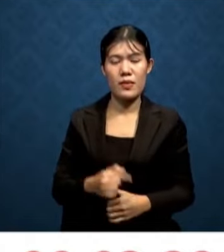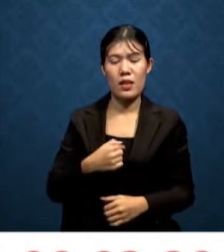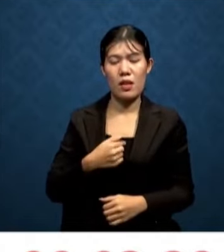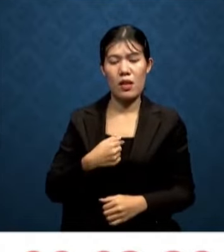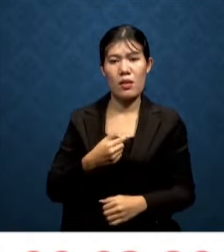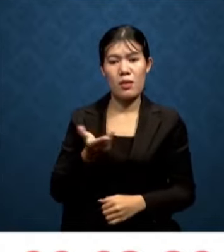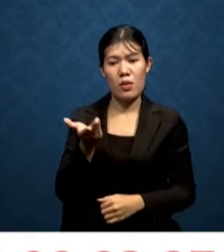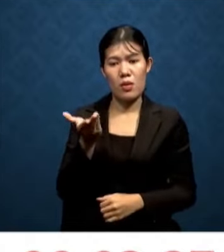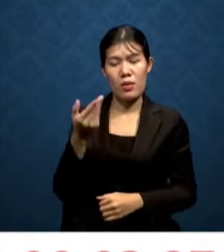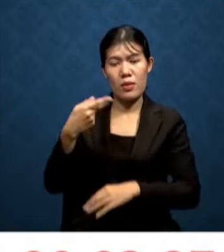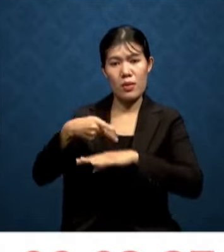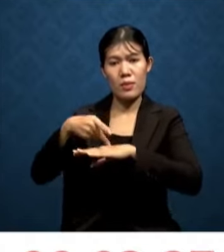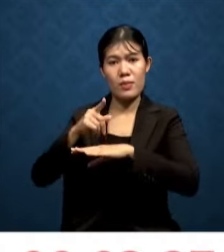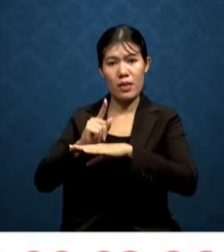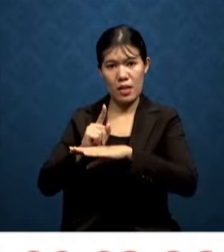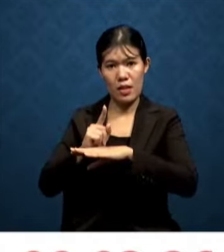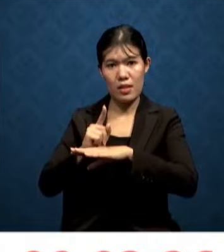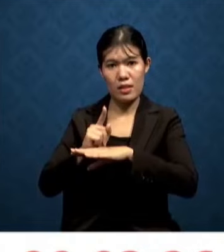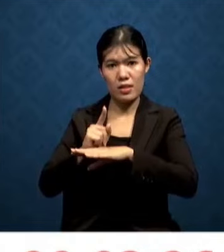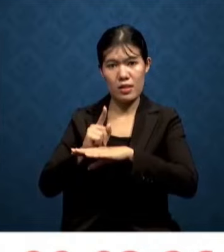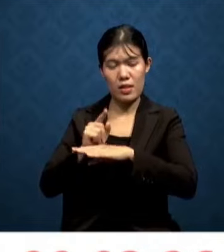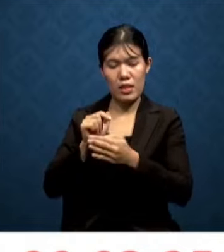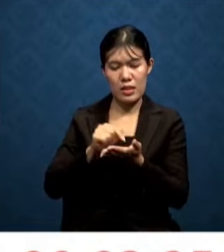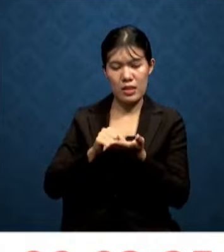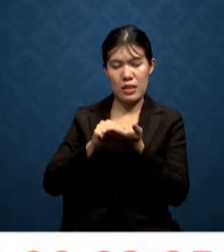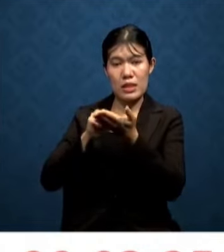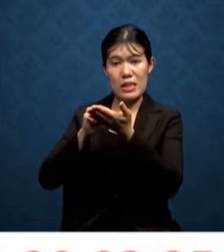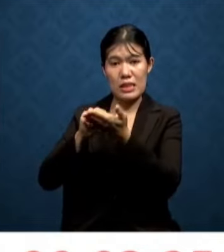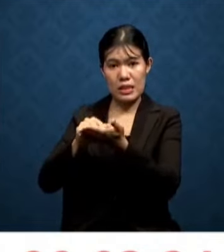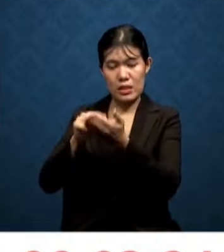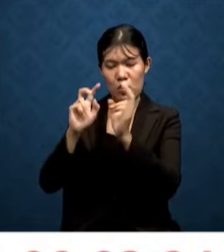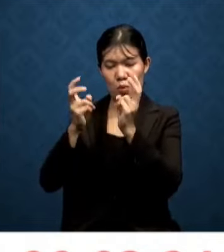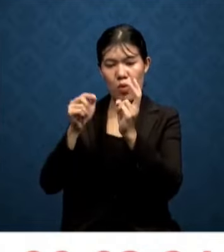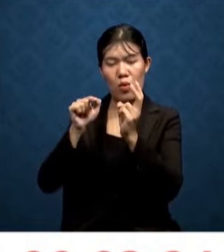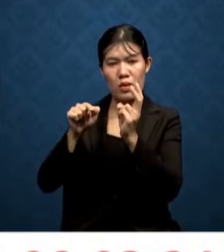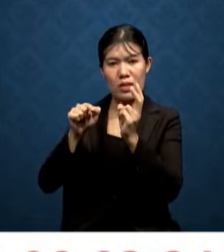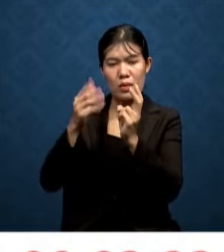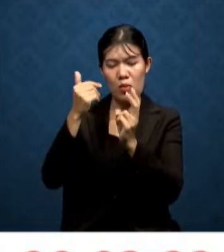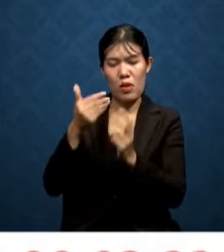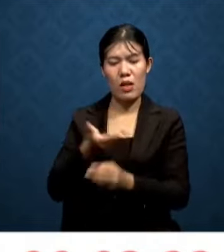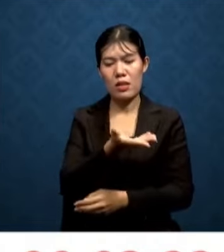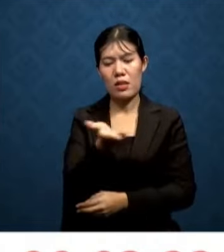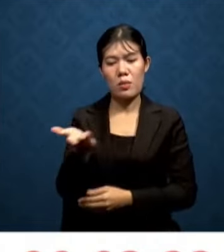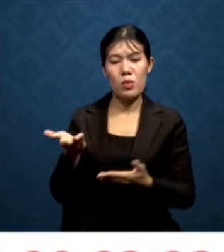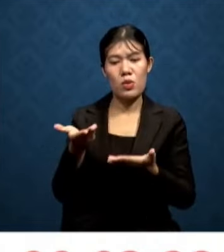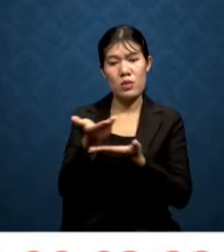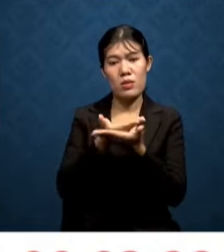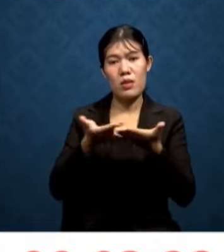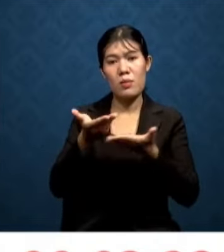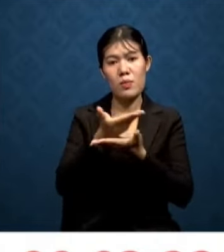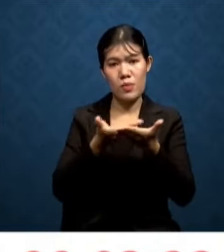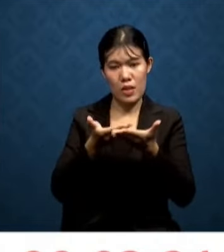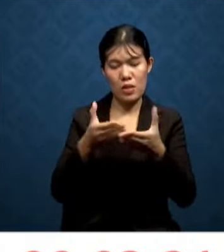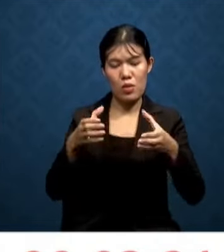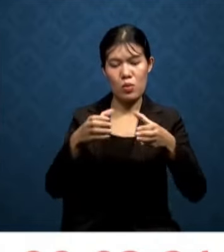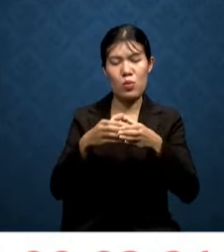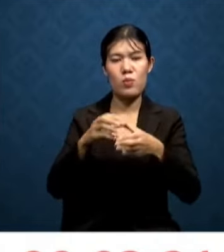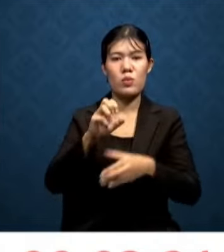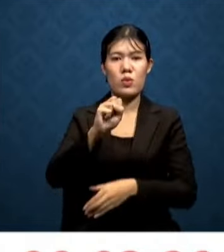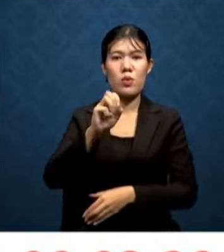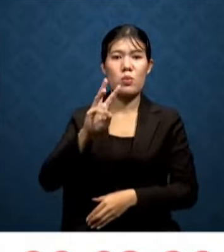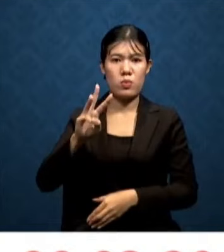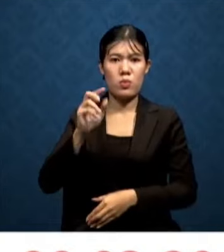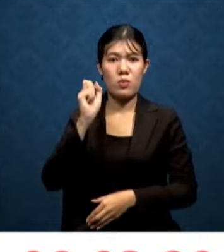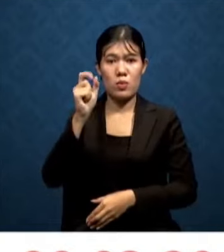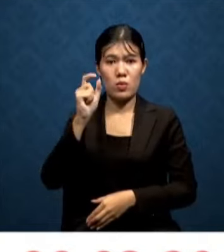านอนุญาตให้เสนอญัตินี้เพื่อให้มีการอภิปรายของสมาชิกวุฒิสภาเป็นการเร่งด่วน